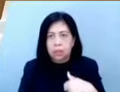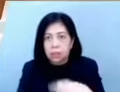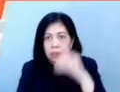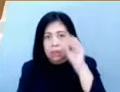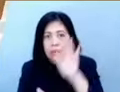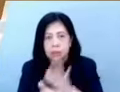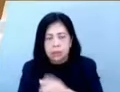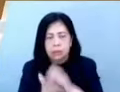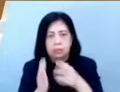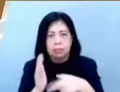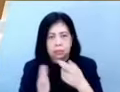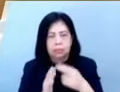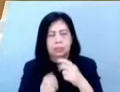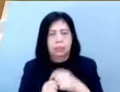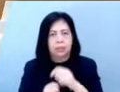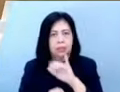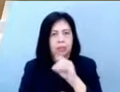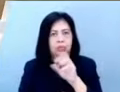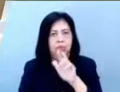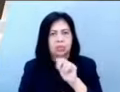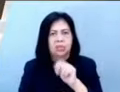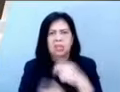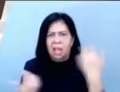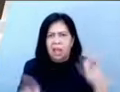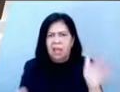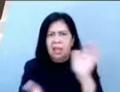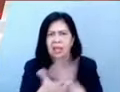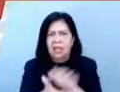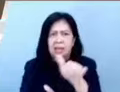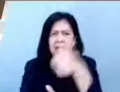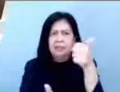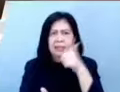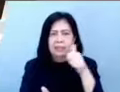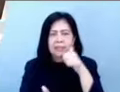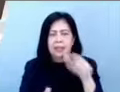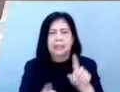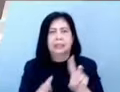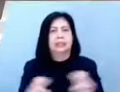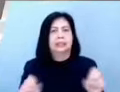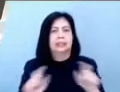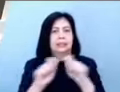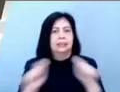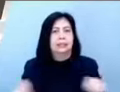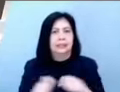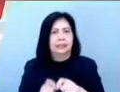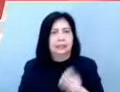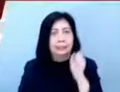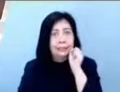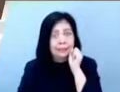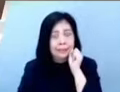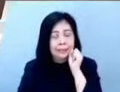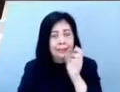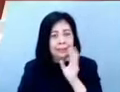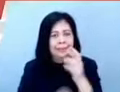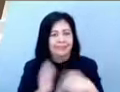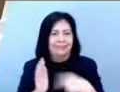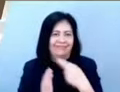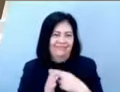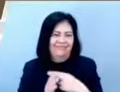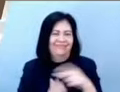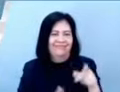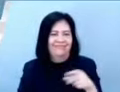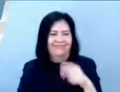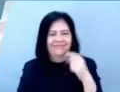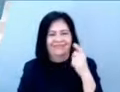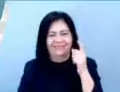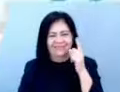Cruz, ikinasal na pala siya sa ibang babae. Ang magiging karibal na si Shaira, gagampanan ni Lizelle Lopez. Ano pala yun, no? Pero